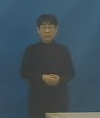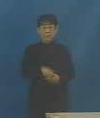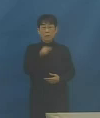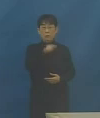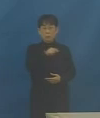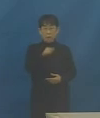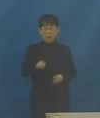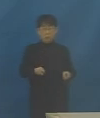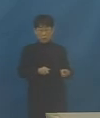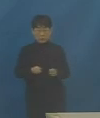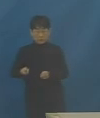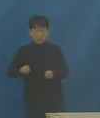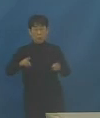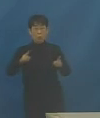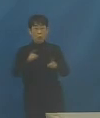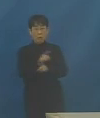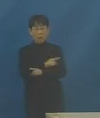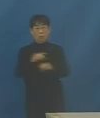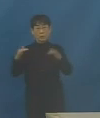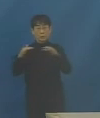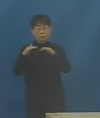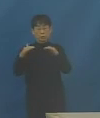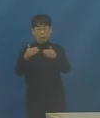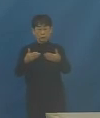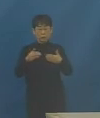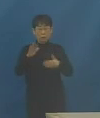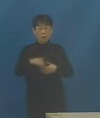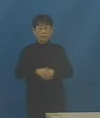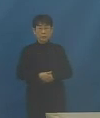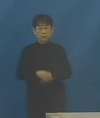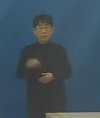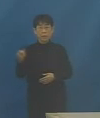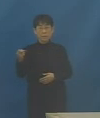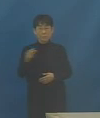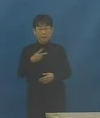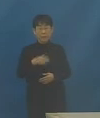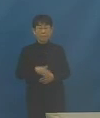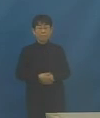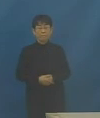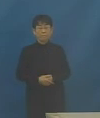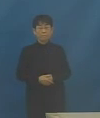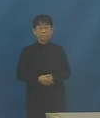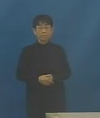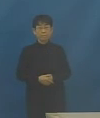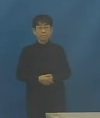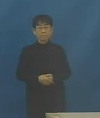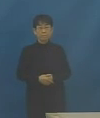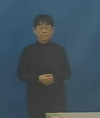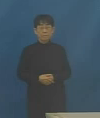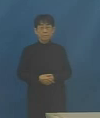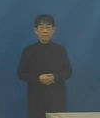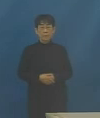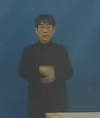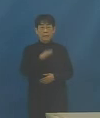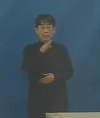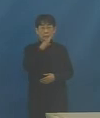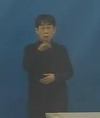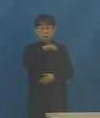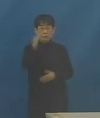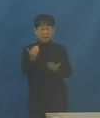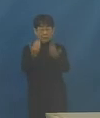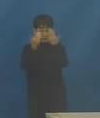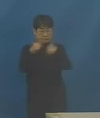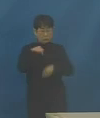のせいどうかを議論する必要がありますまた実はですねえ山陰両県割と